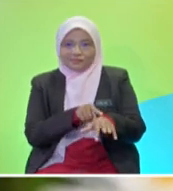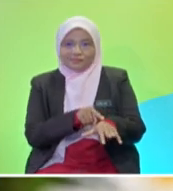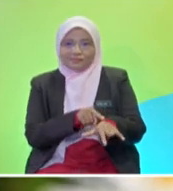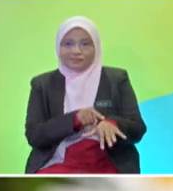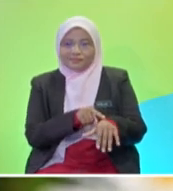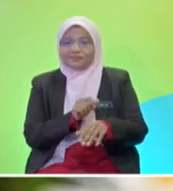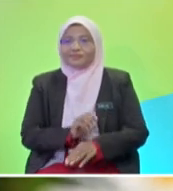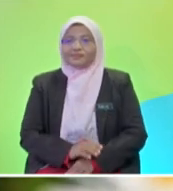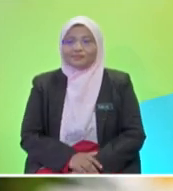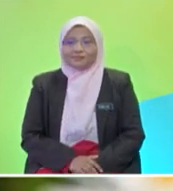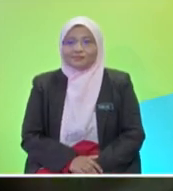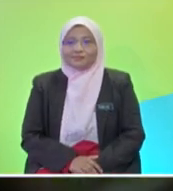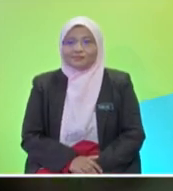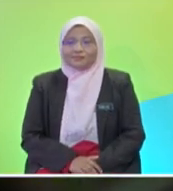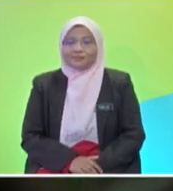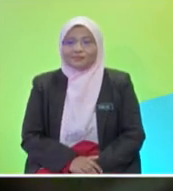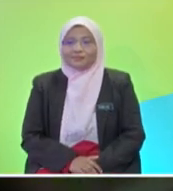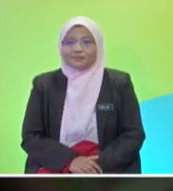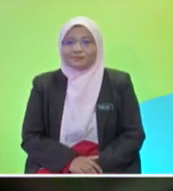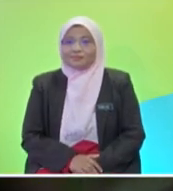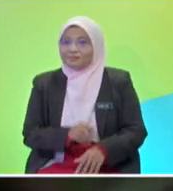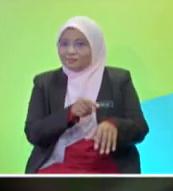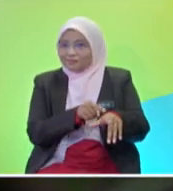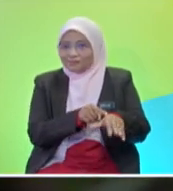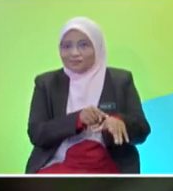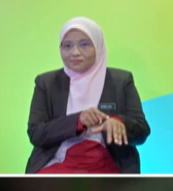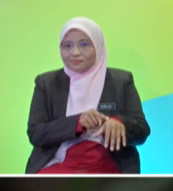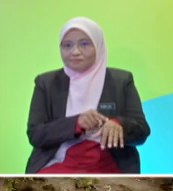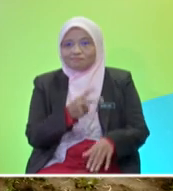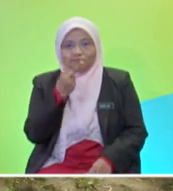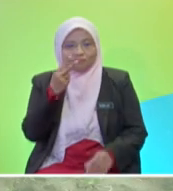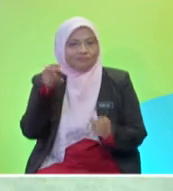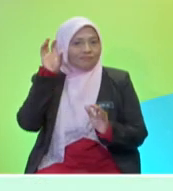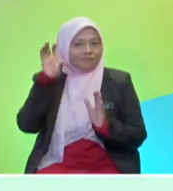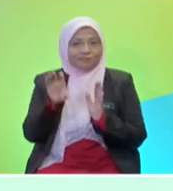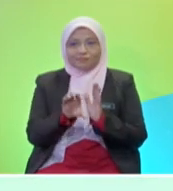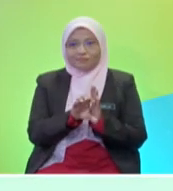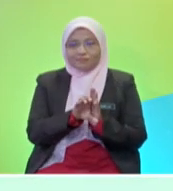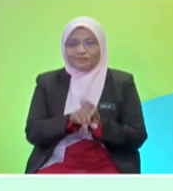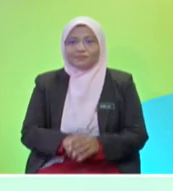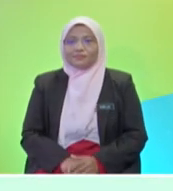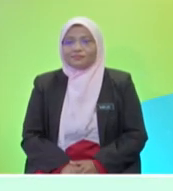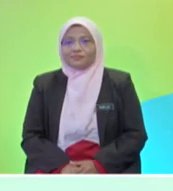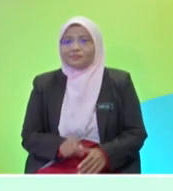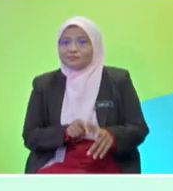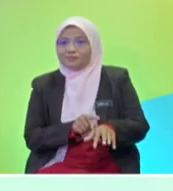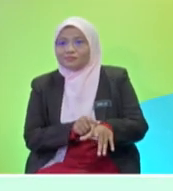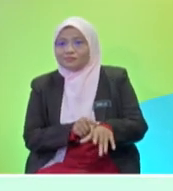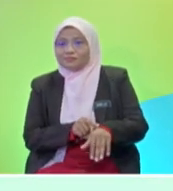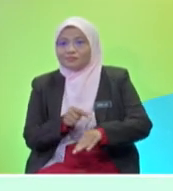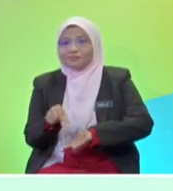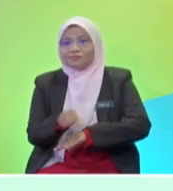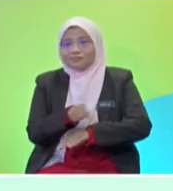Okey, di tumbuhan ni ada satu bahagian namanya daun. Bahagian tumbuhan ni, daun ini digunakan untuk